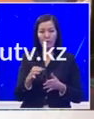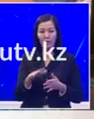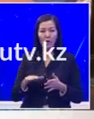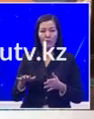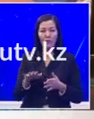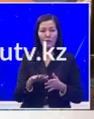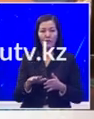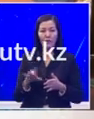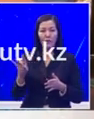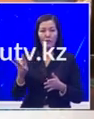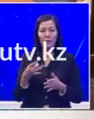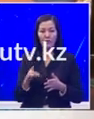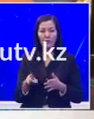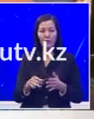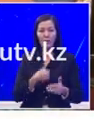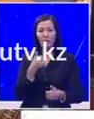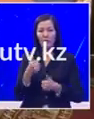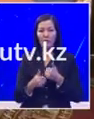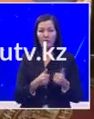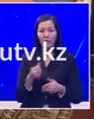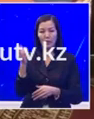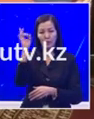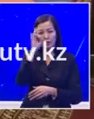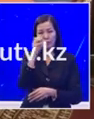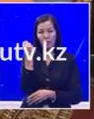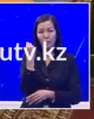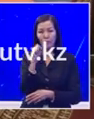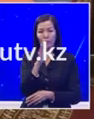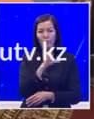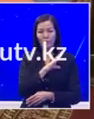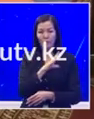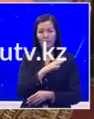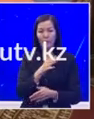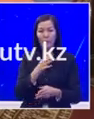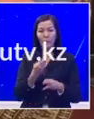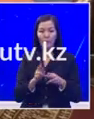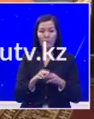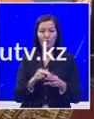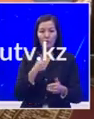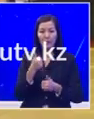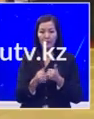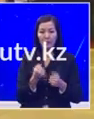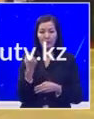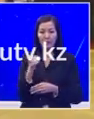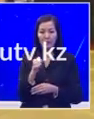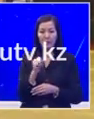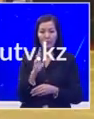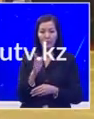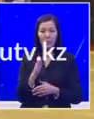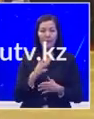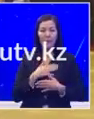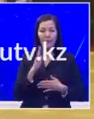аудандық, республикалық жарыстарда чемпион болдым. Мен осы жарыста жеңімпаз атандым. Мен